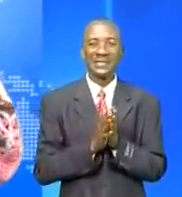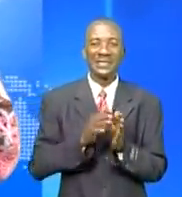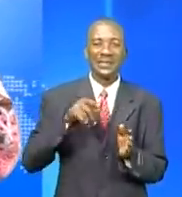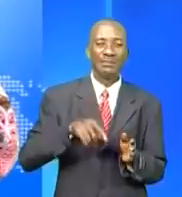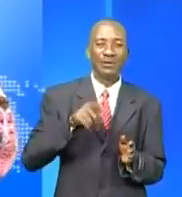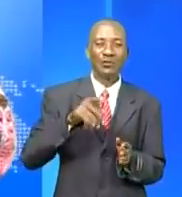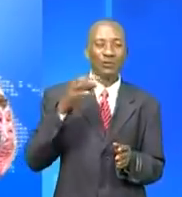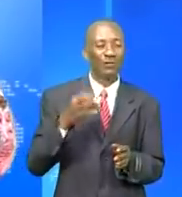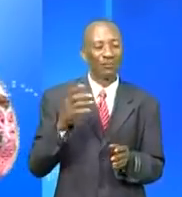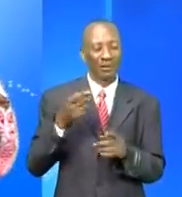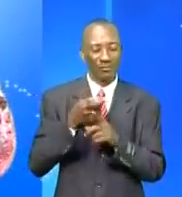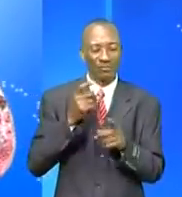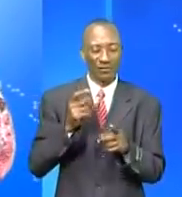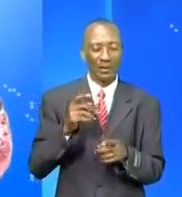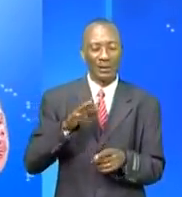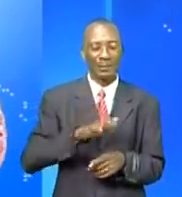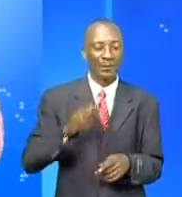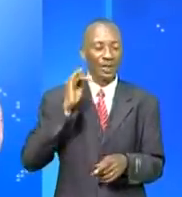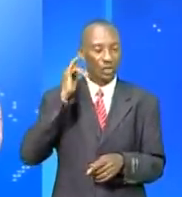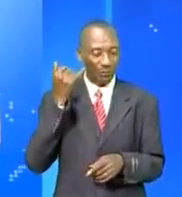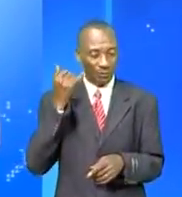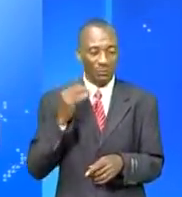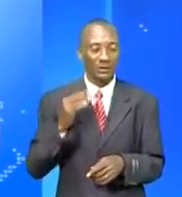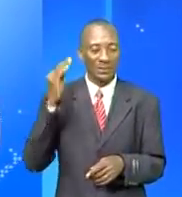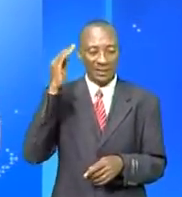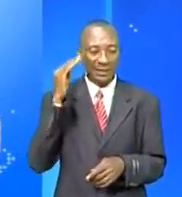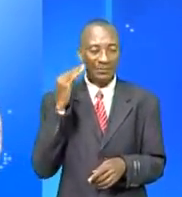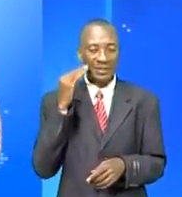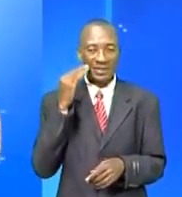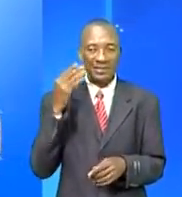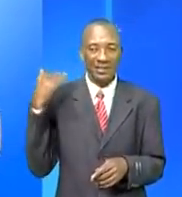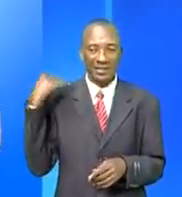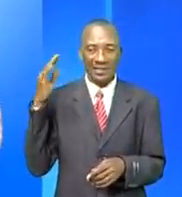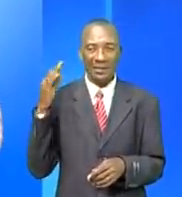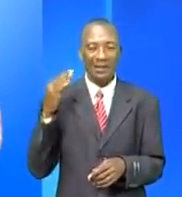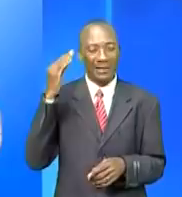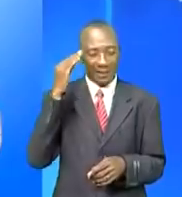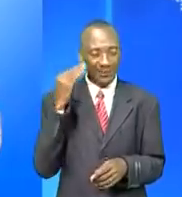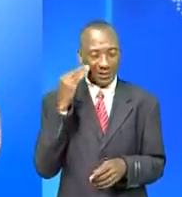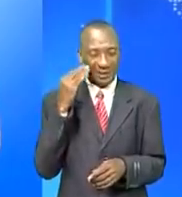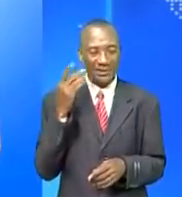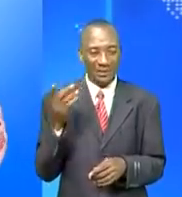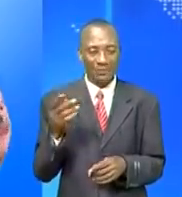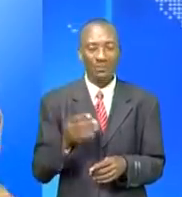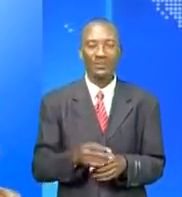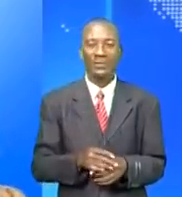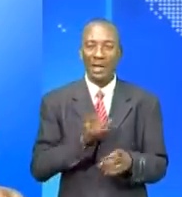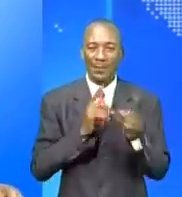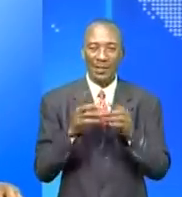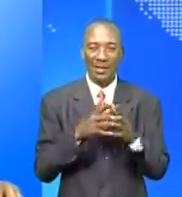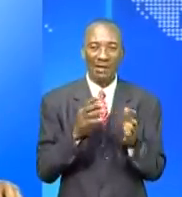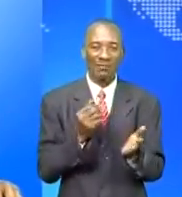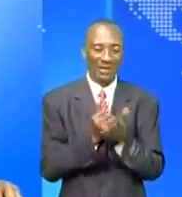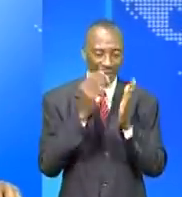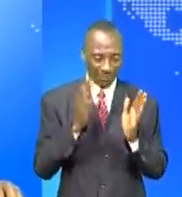du Japon. Une nouvelle annoncée au ministre d'État, ministre du Plan, Christian Mwando, par l'ambassadeur de ces royaumes